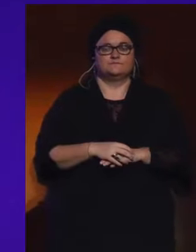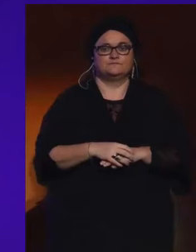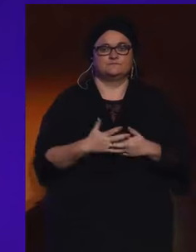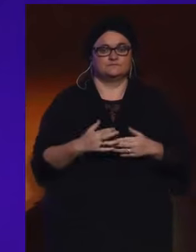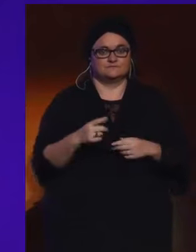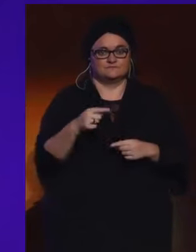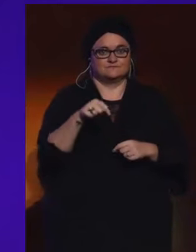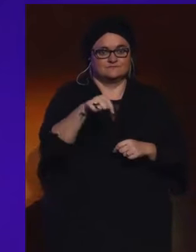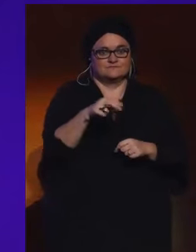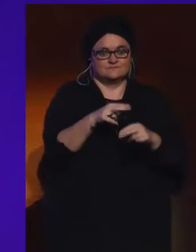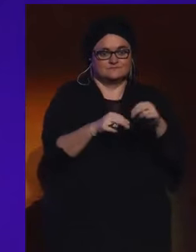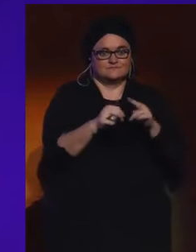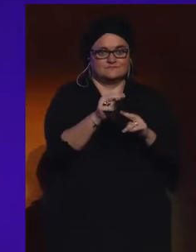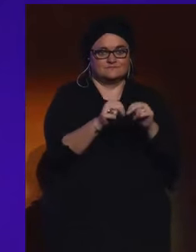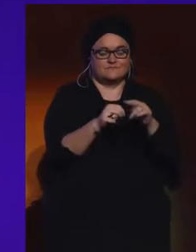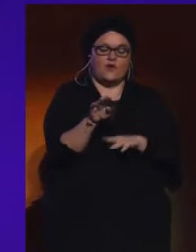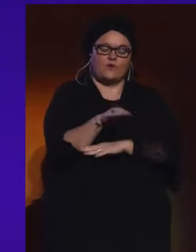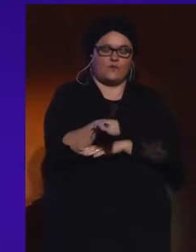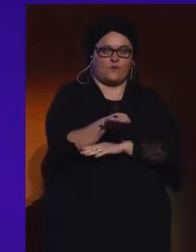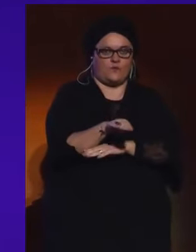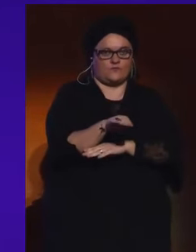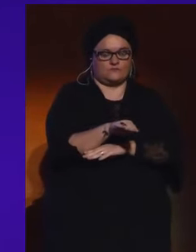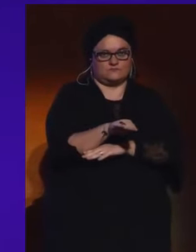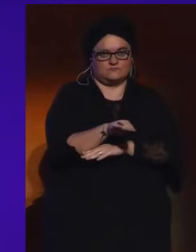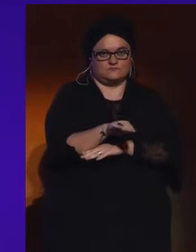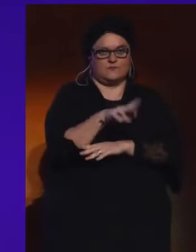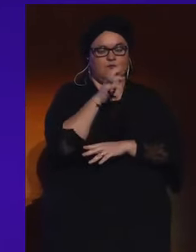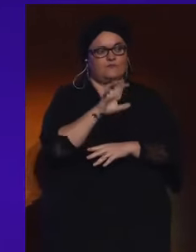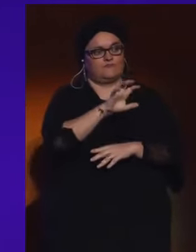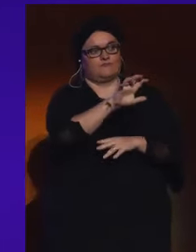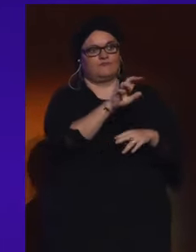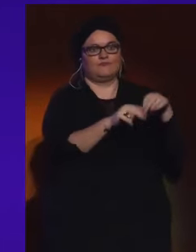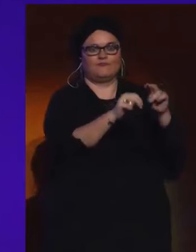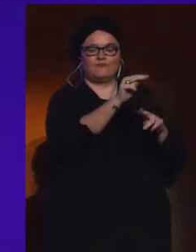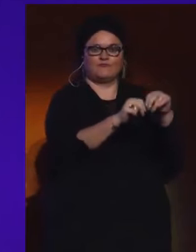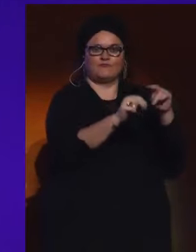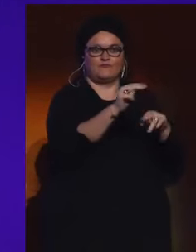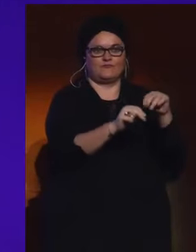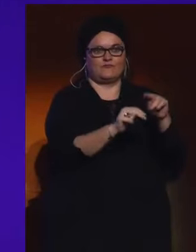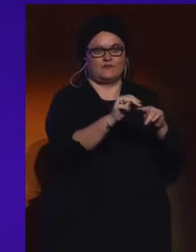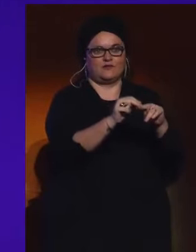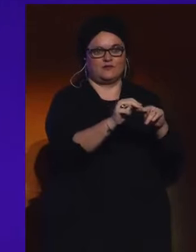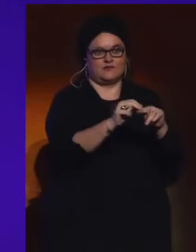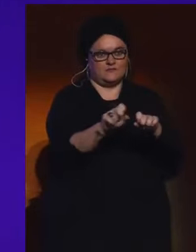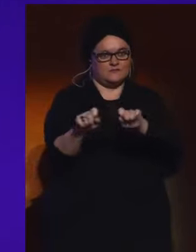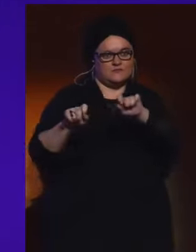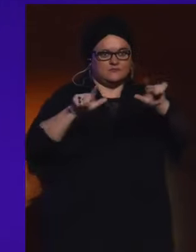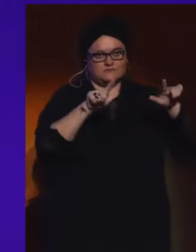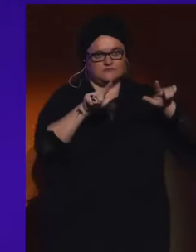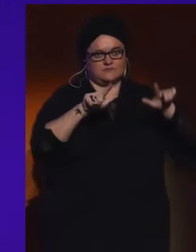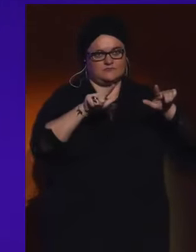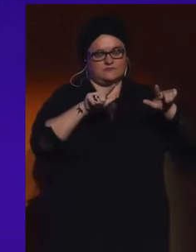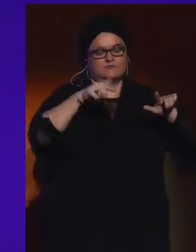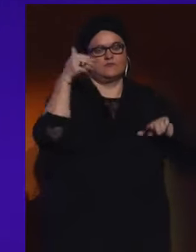dezagun eraikitzen ari garen hau, zeren herri honen etorkizunean paper funtsezko bat betetzera deituak bai